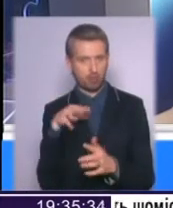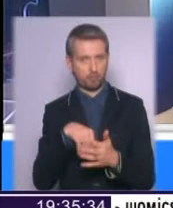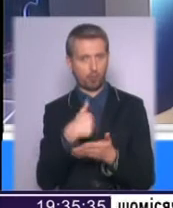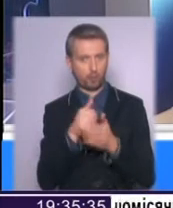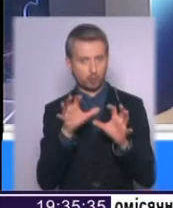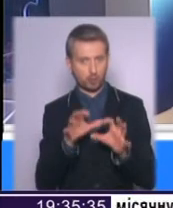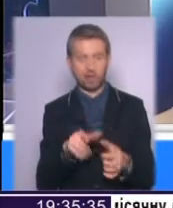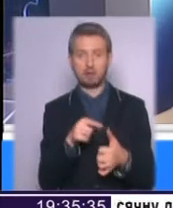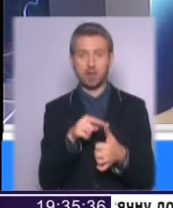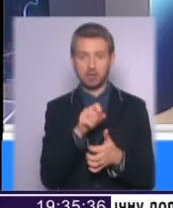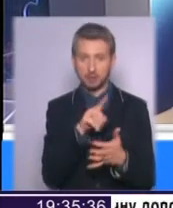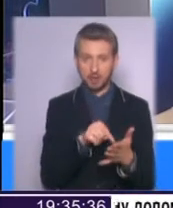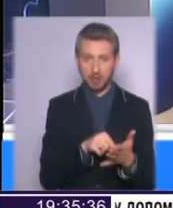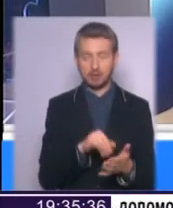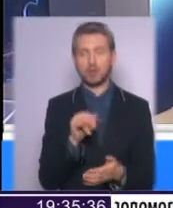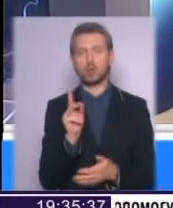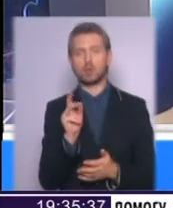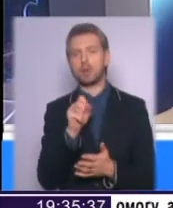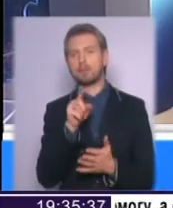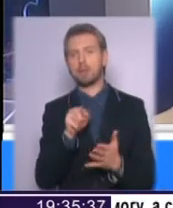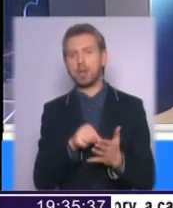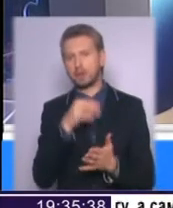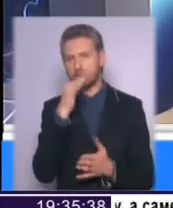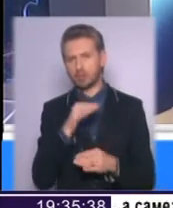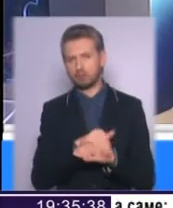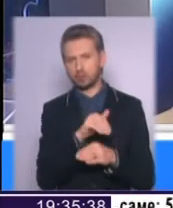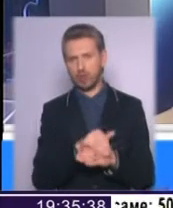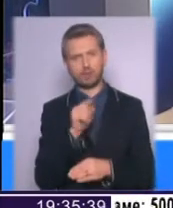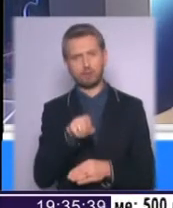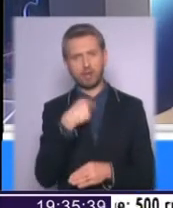Це перше питання. І друге питання, скажіть, будь ласка, ви кажете, що